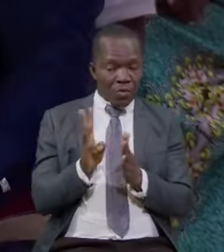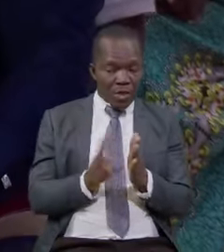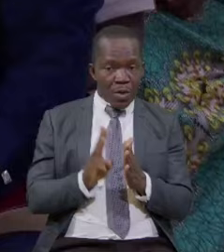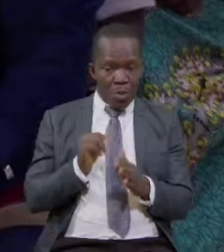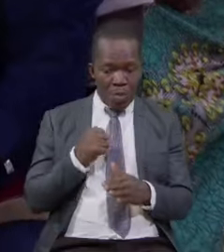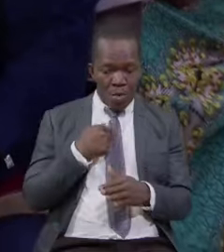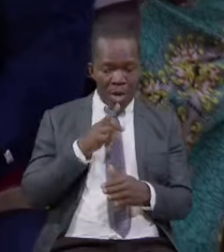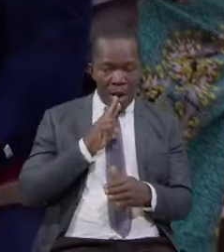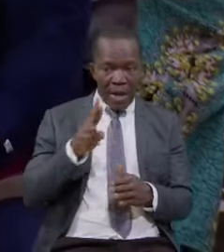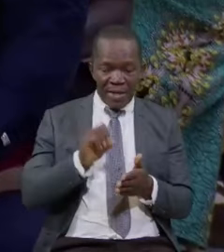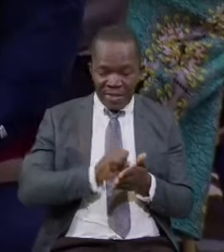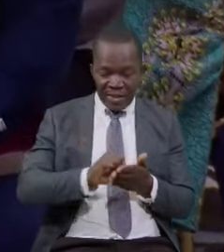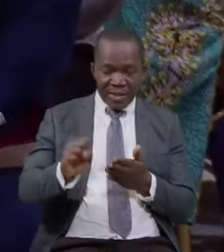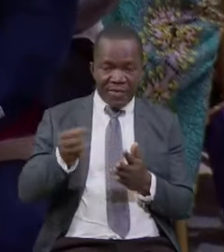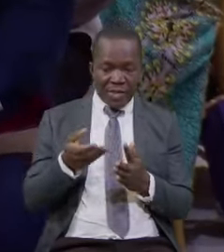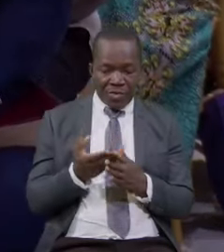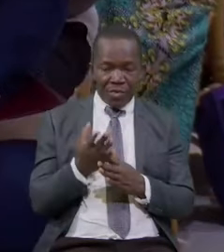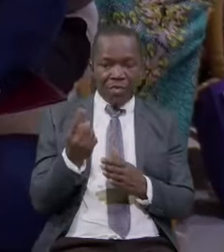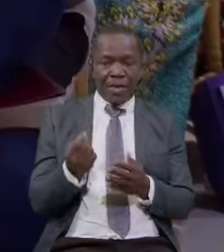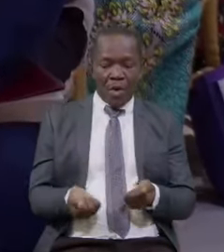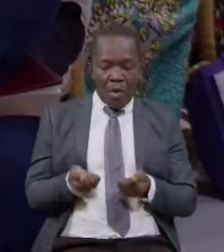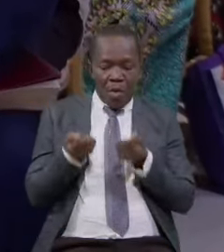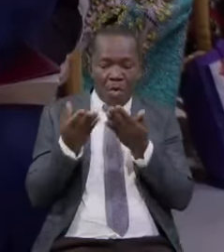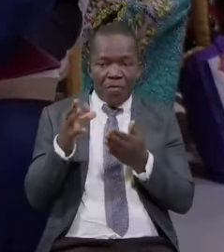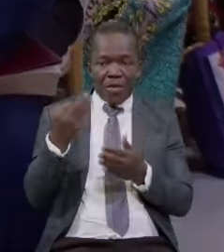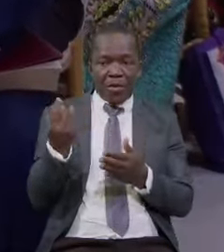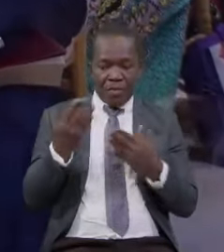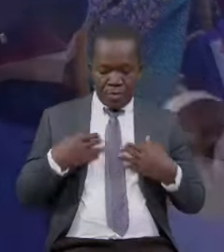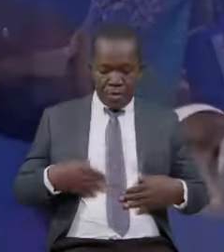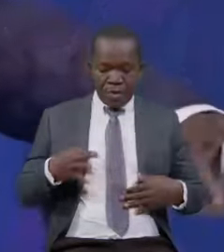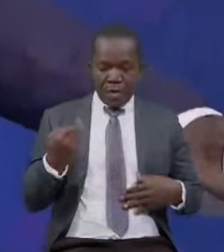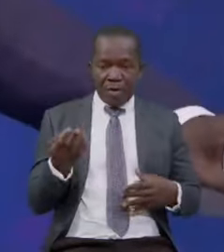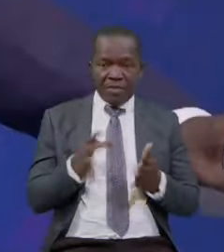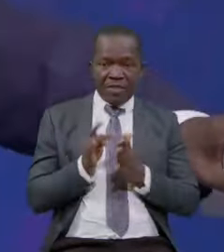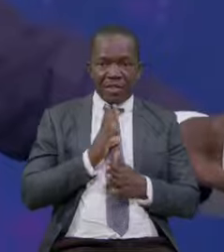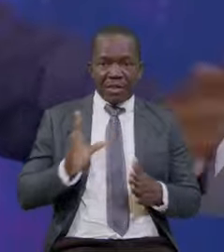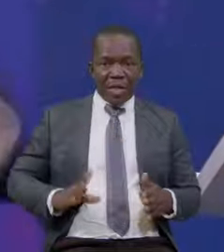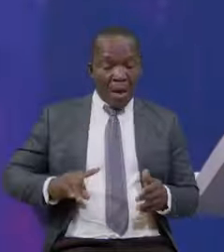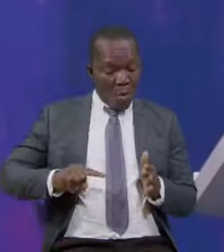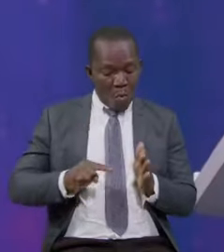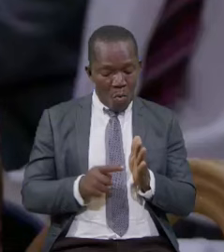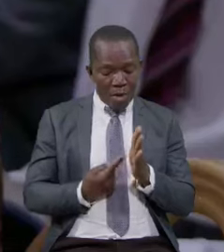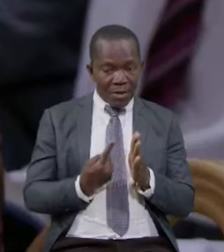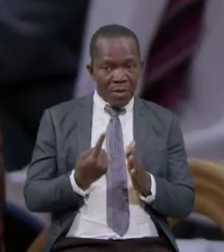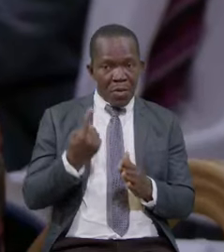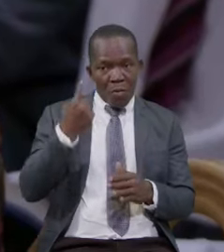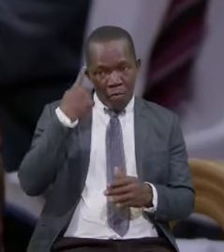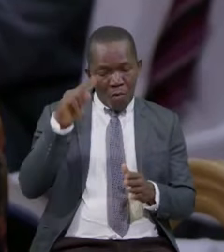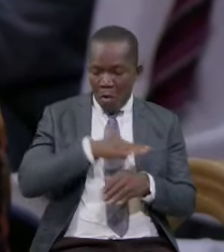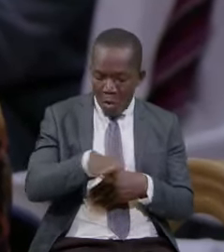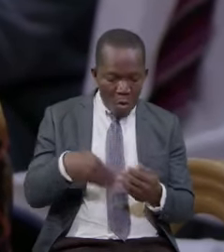du corps de Jésus-Christ une fois pour toutes une fois pour